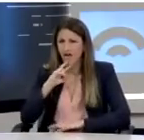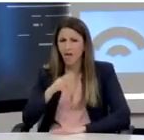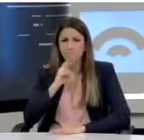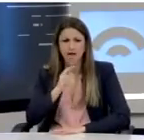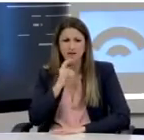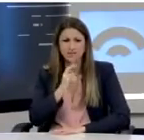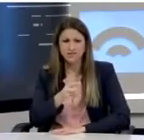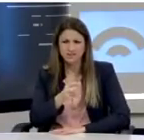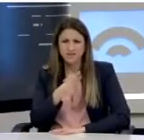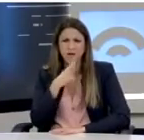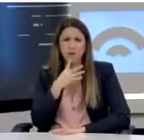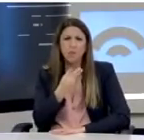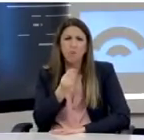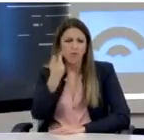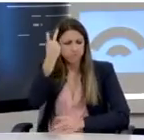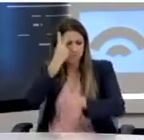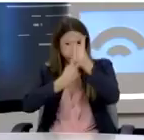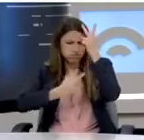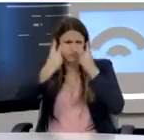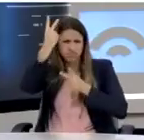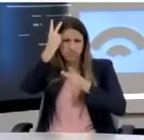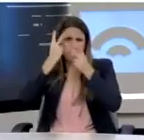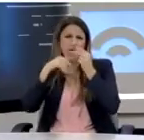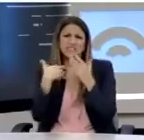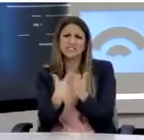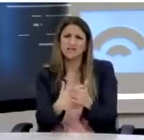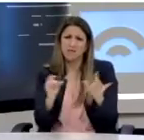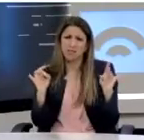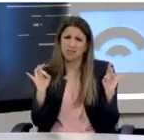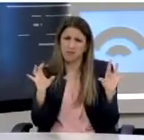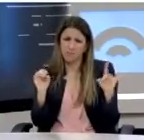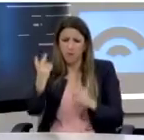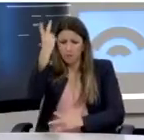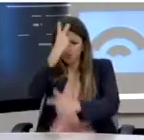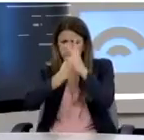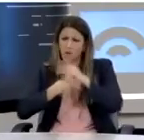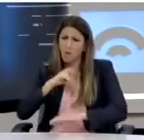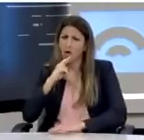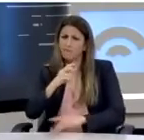απαντήσεις σε μια σειρά από ανακριβή επιχειρήματα. Θα προσπαθήσω, όπως είπα αρχικά,